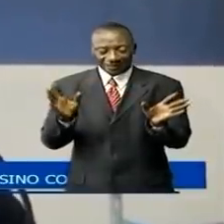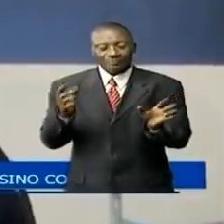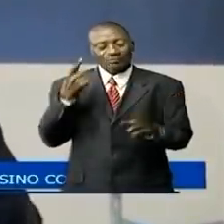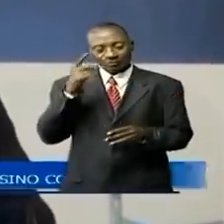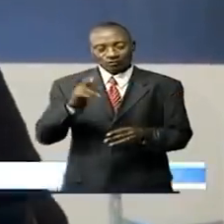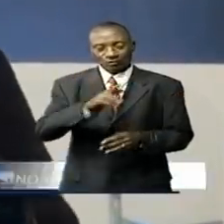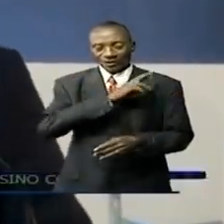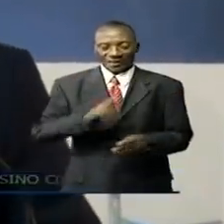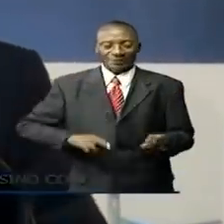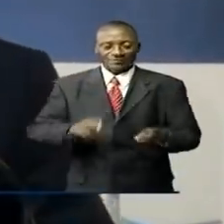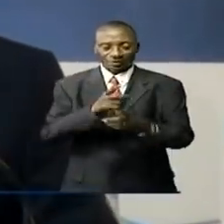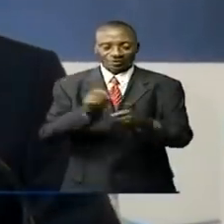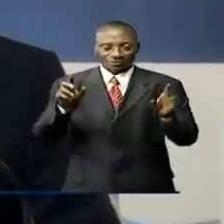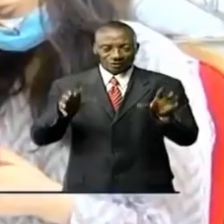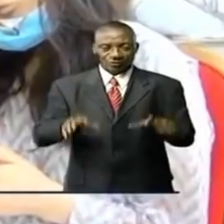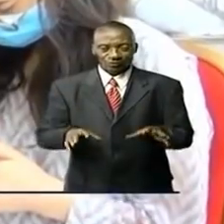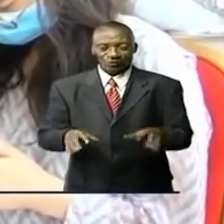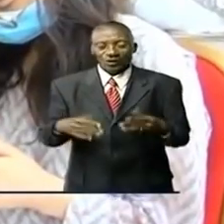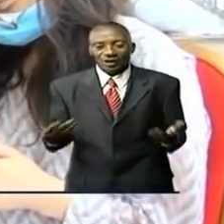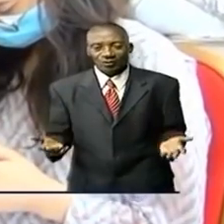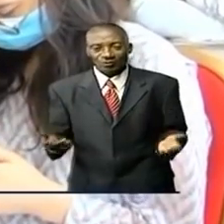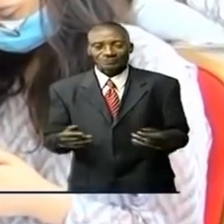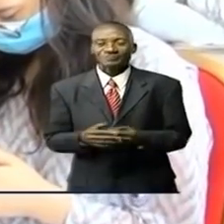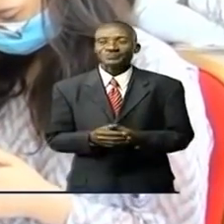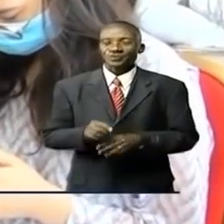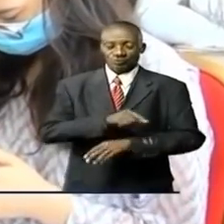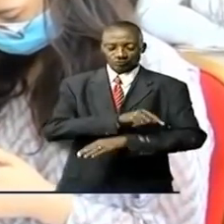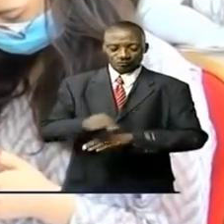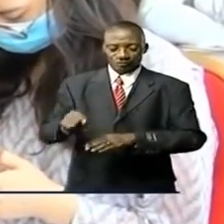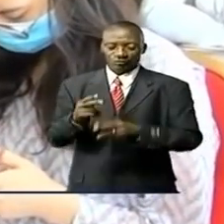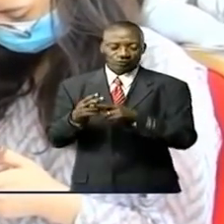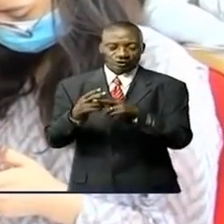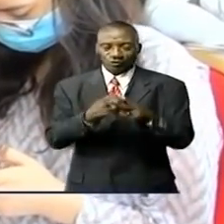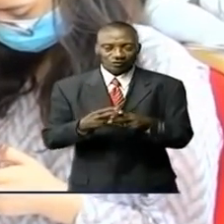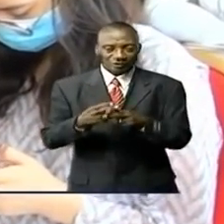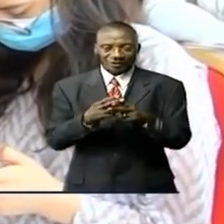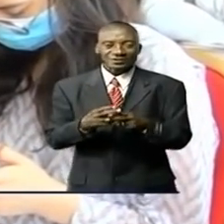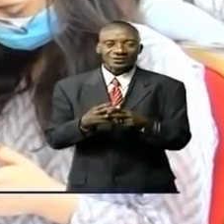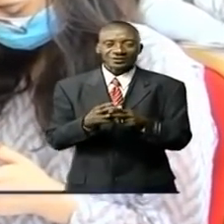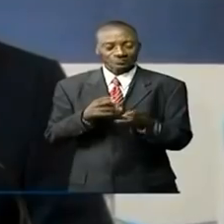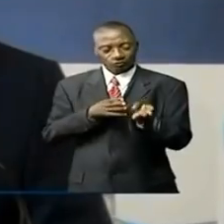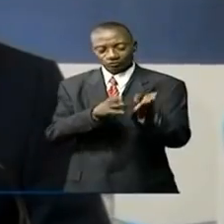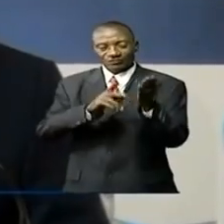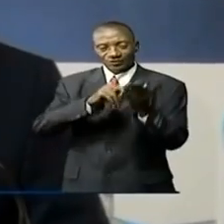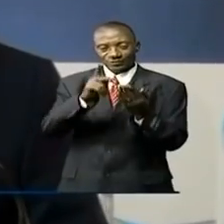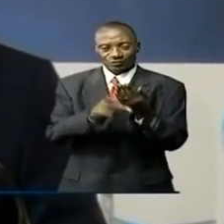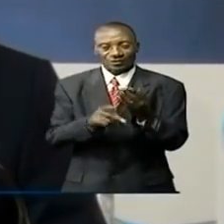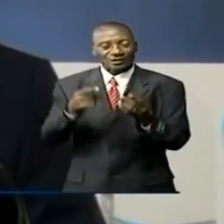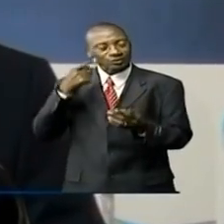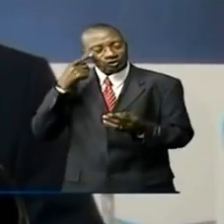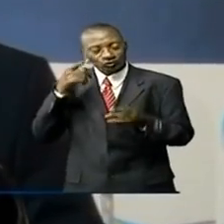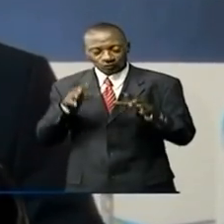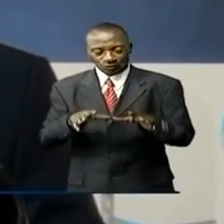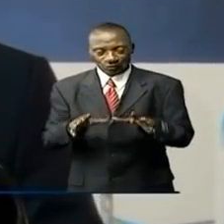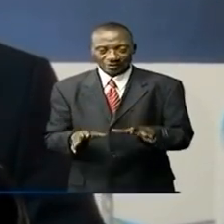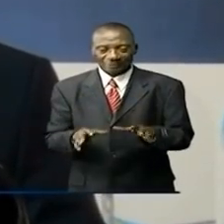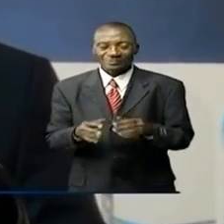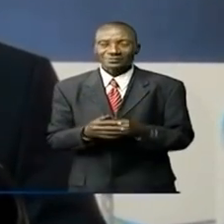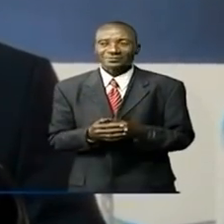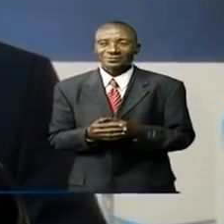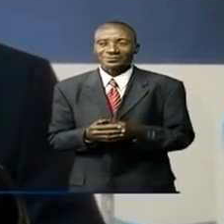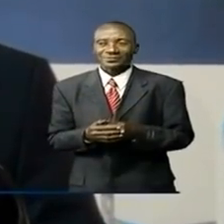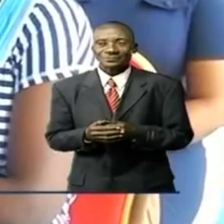Congo. Par conséquent, le bureau de coordination et de suivi du programme sino-congolais